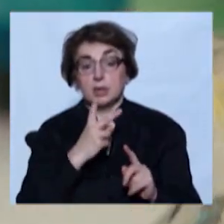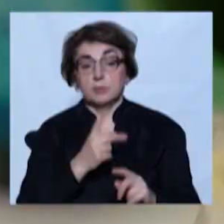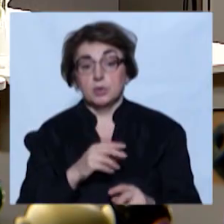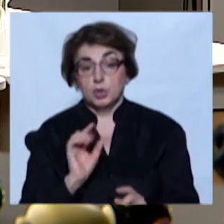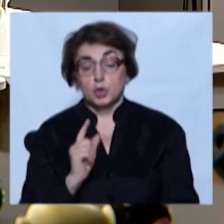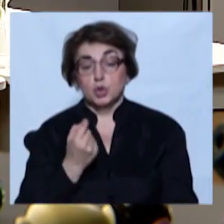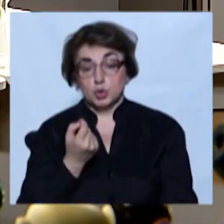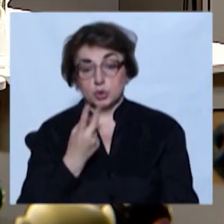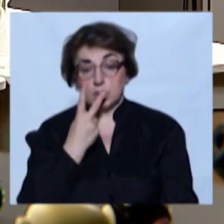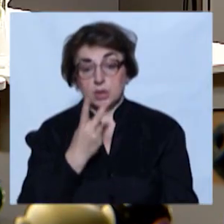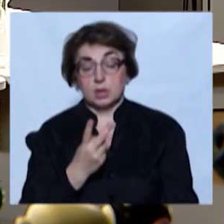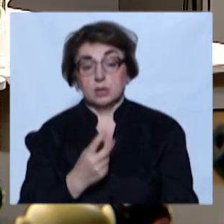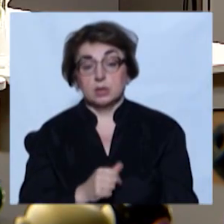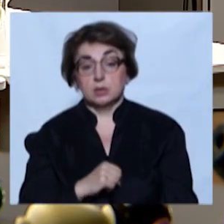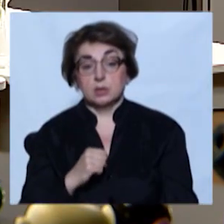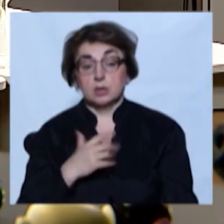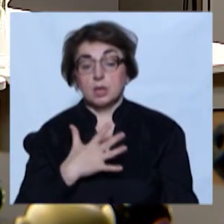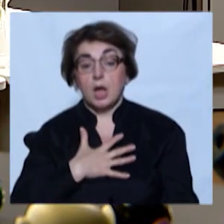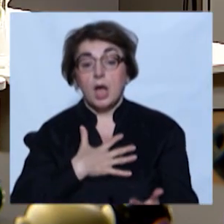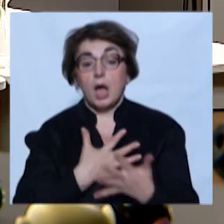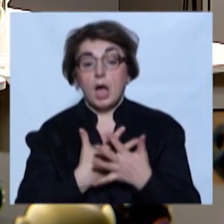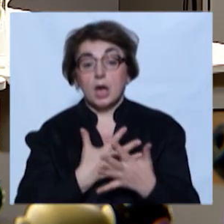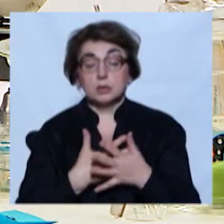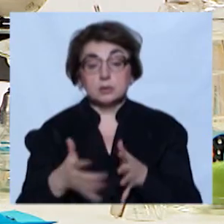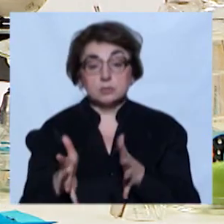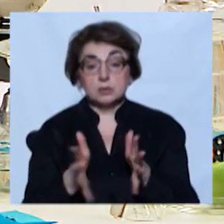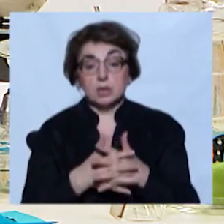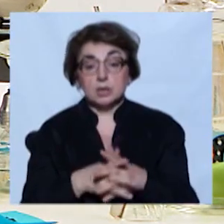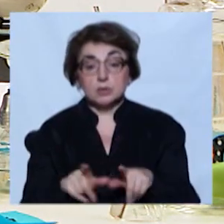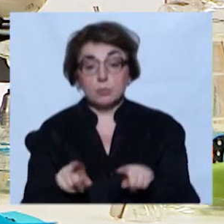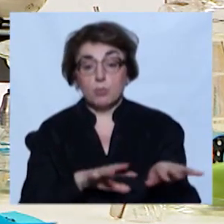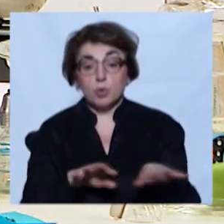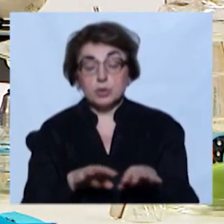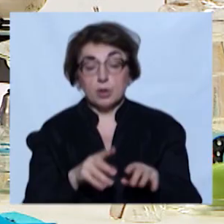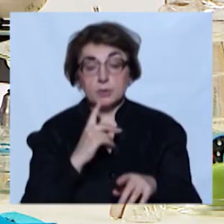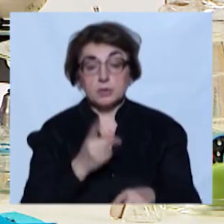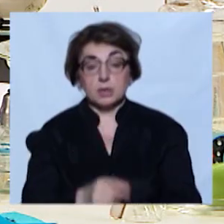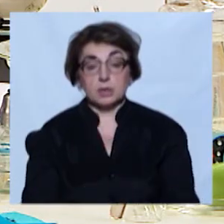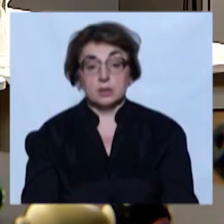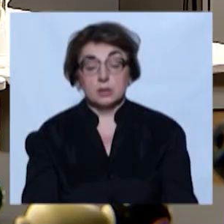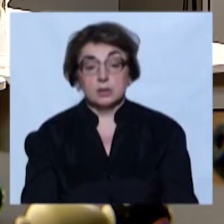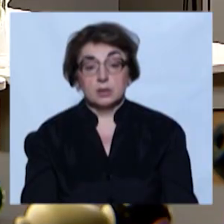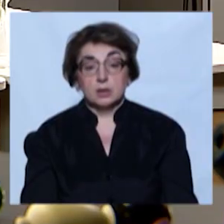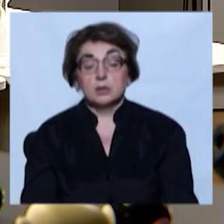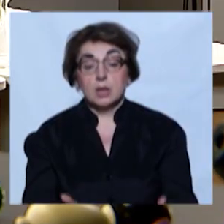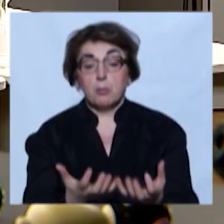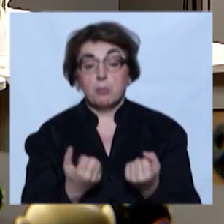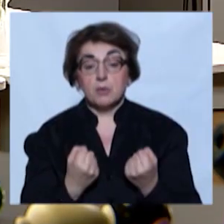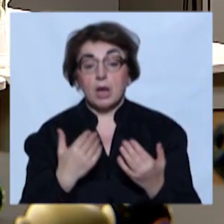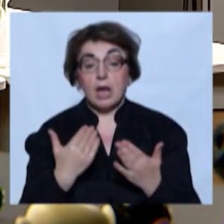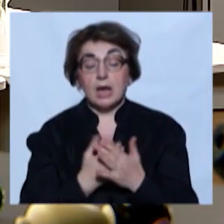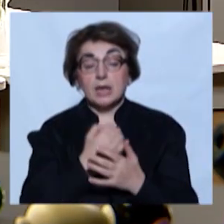ცოტა ხანში ნატრიუმი დაიწყებს ძალიან აქტიურ რეაქციის უნარიანობას და მივიღებთ